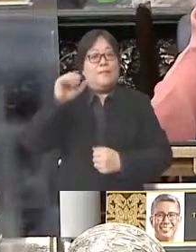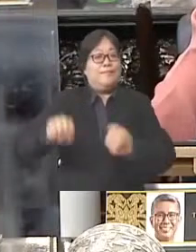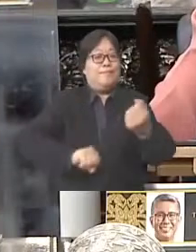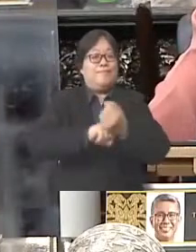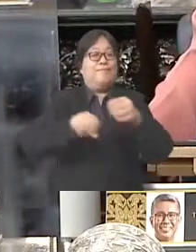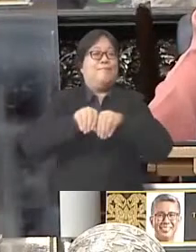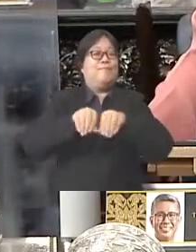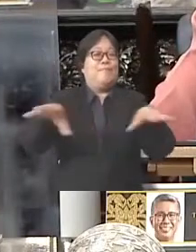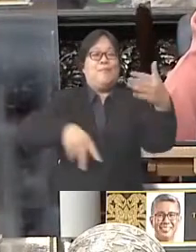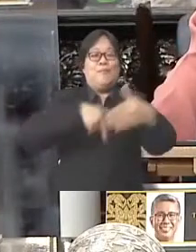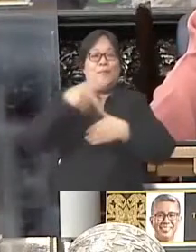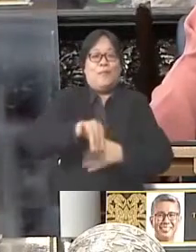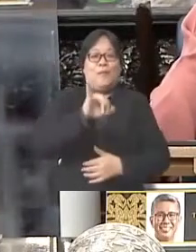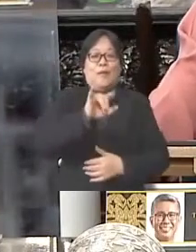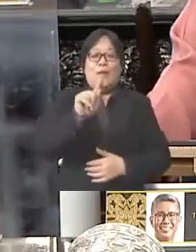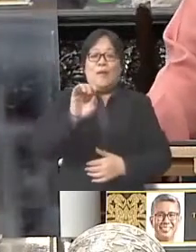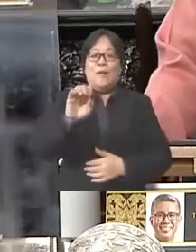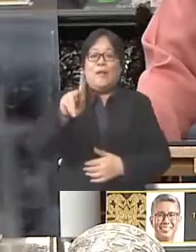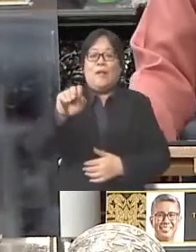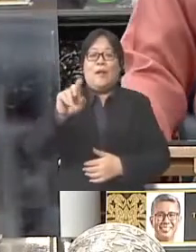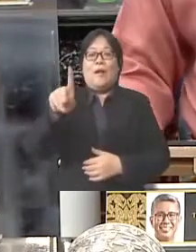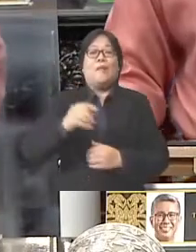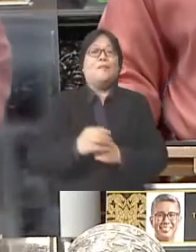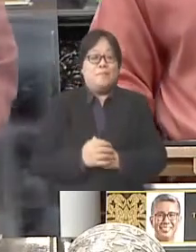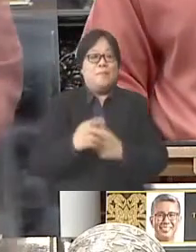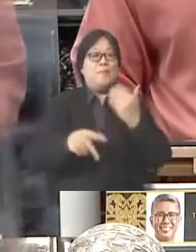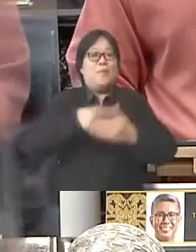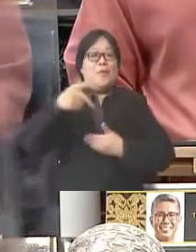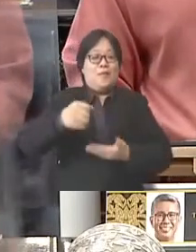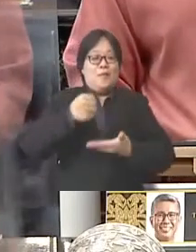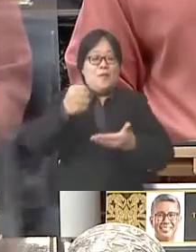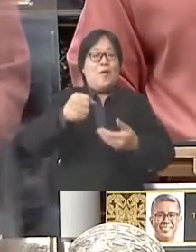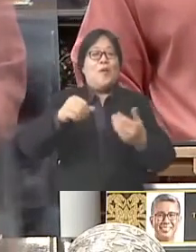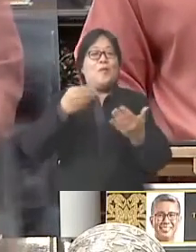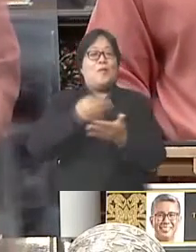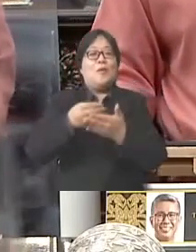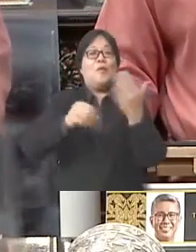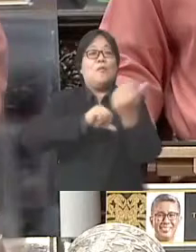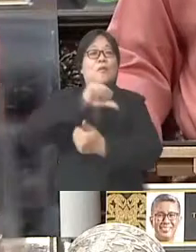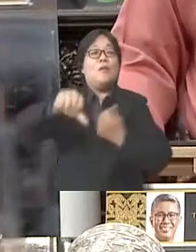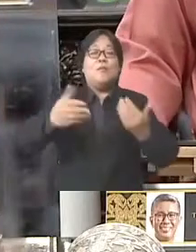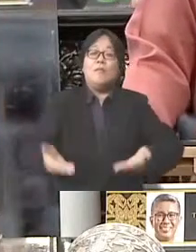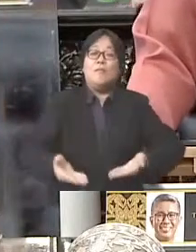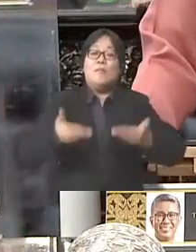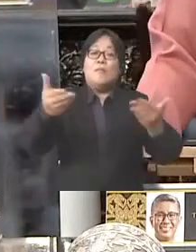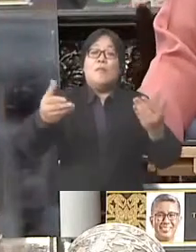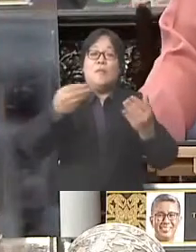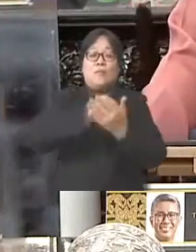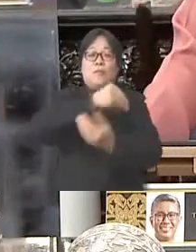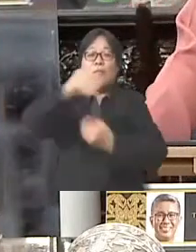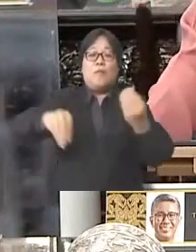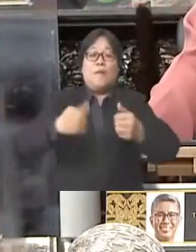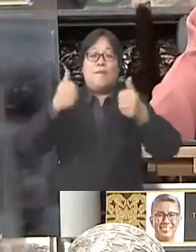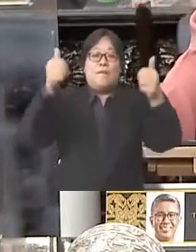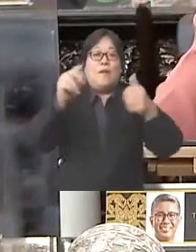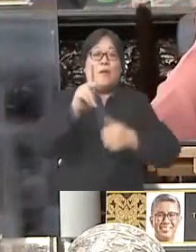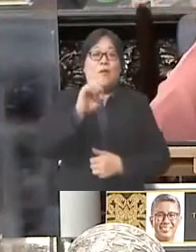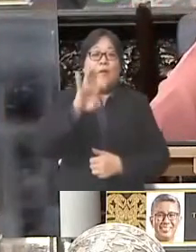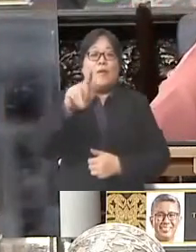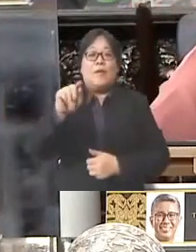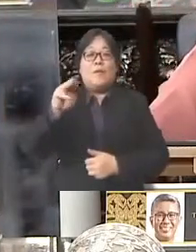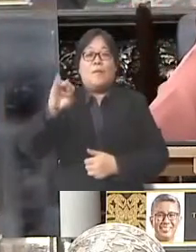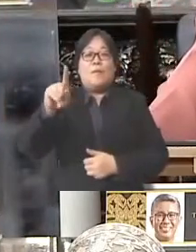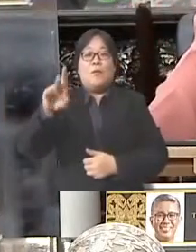juga menyokong perluasan program yg tepat yaitu sebuah program keuangan sosial yang menawarkan modal permulaan kredit mikro